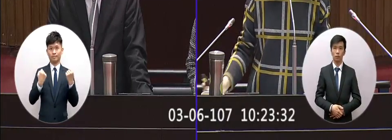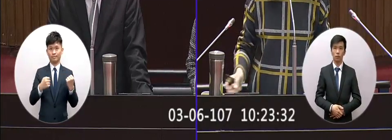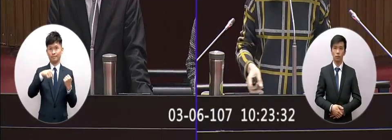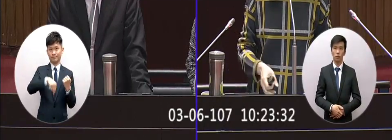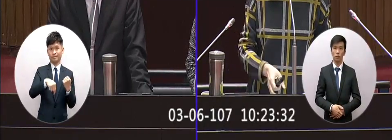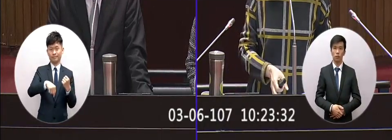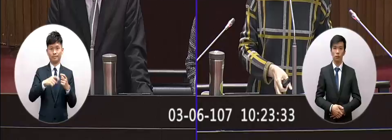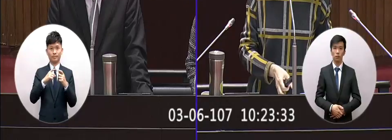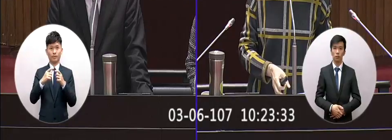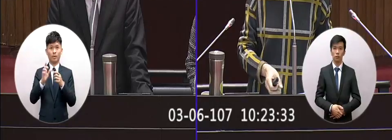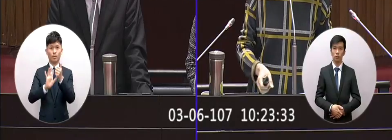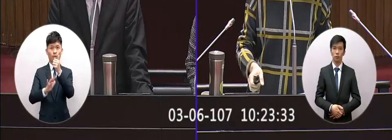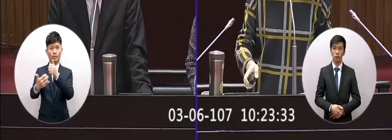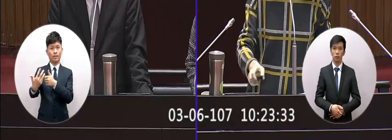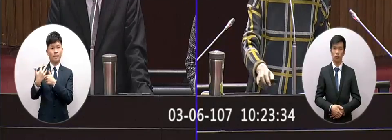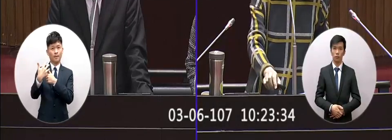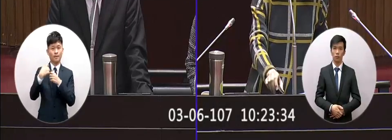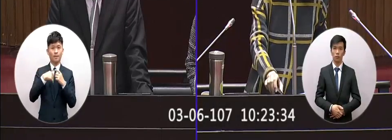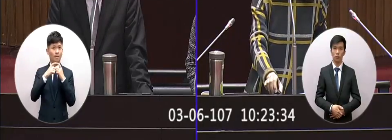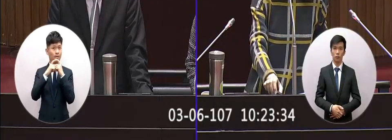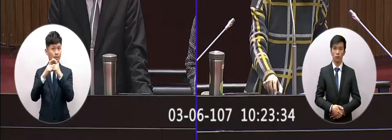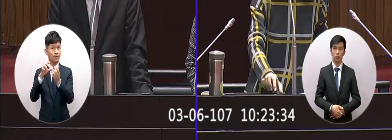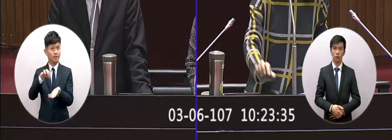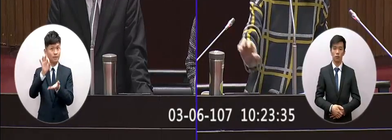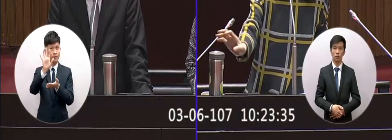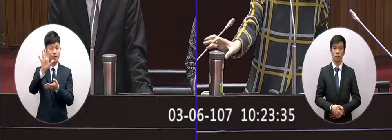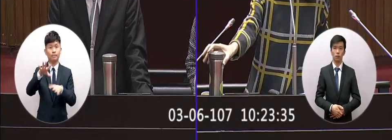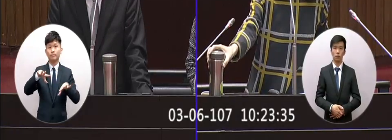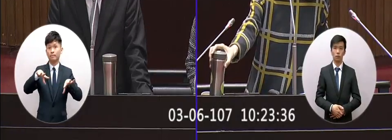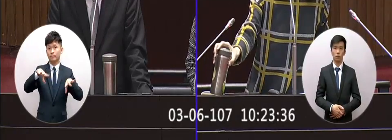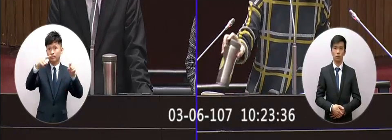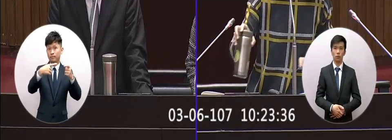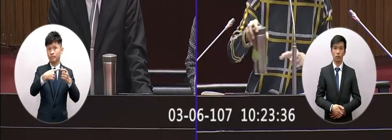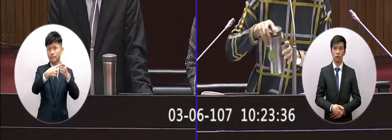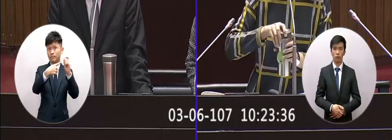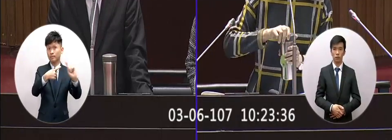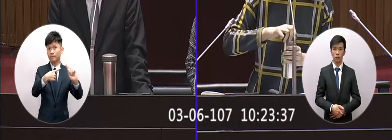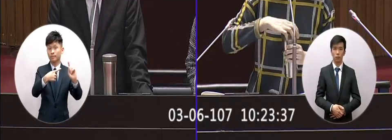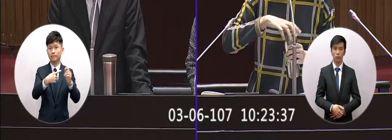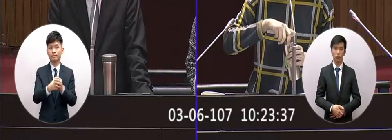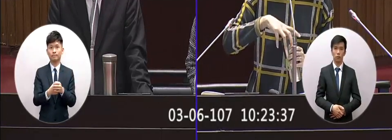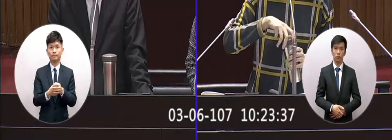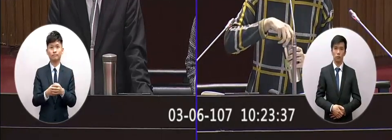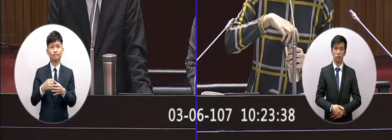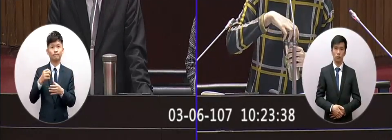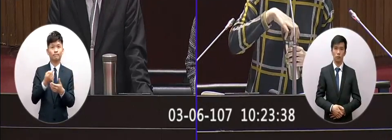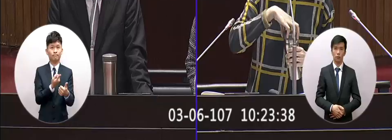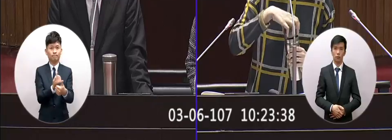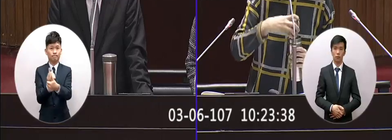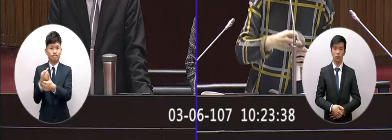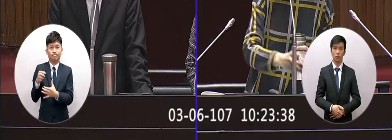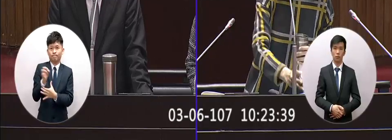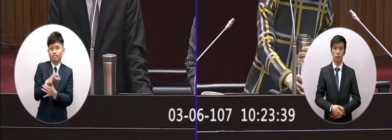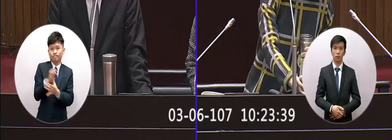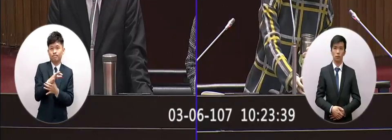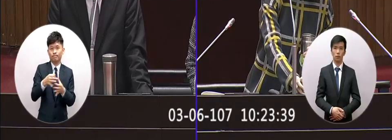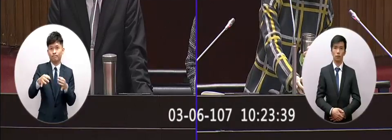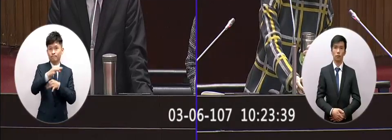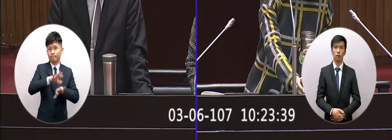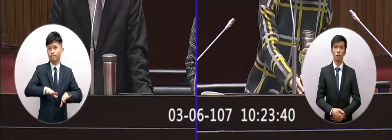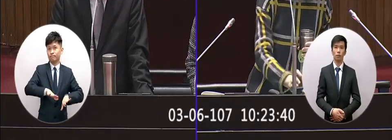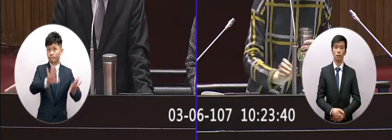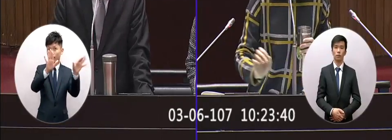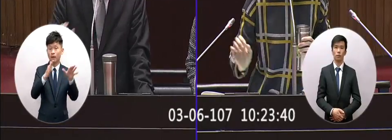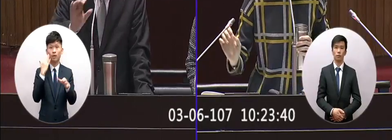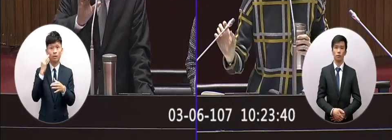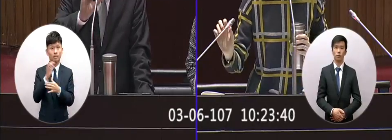员质询的时候，我有提到，其实最优先的还是要吸引投资发展经济。当投